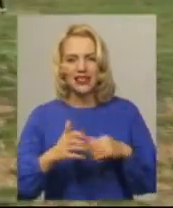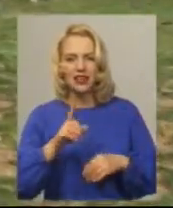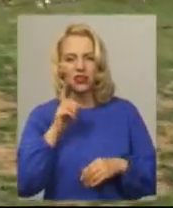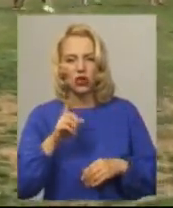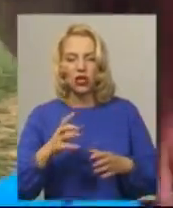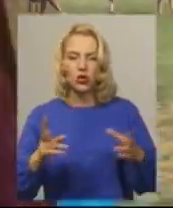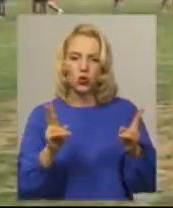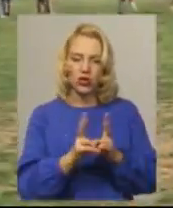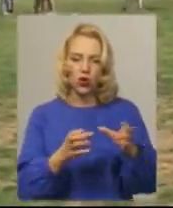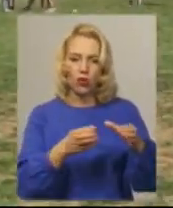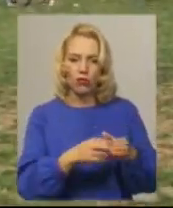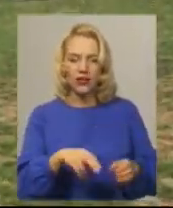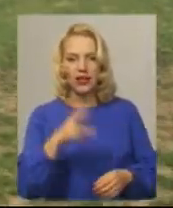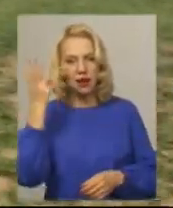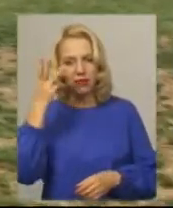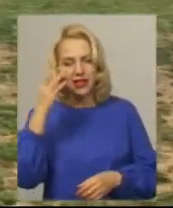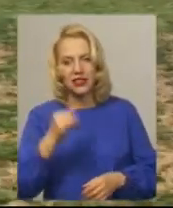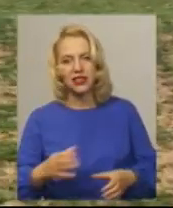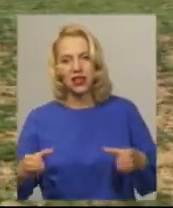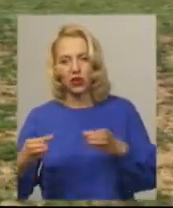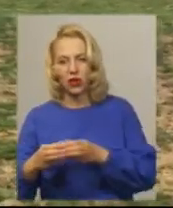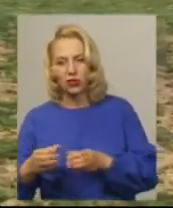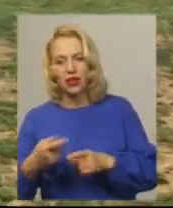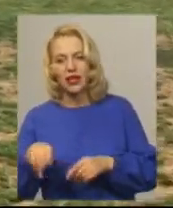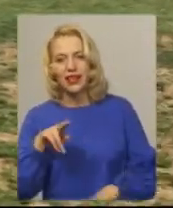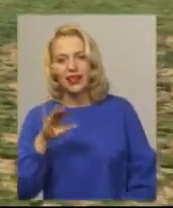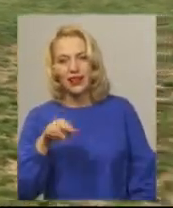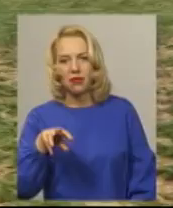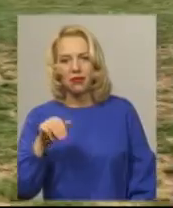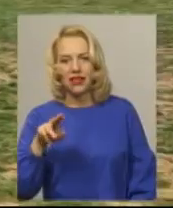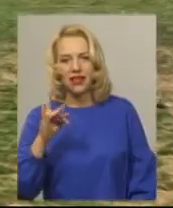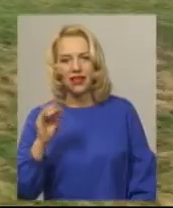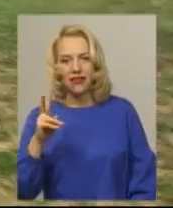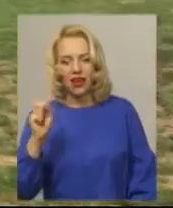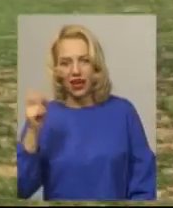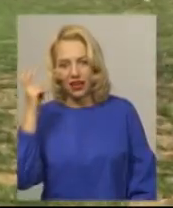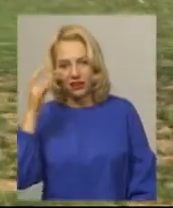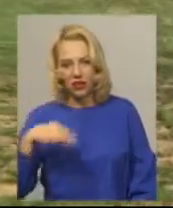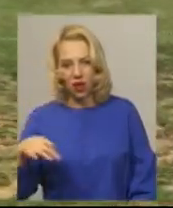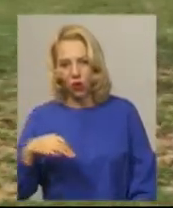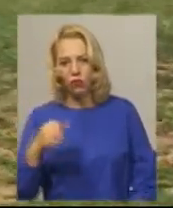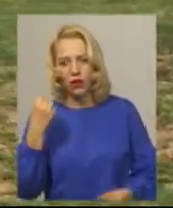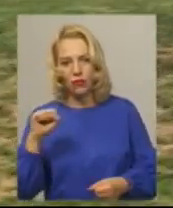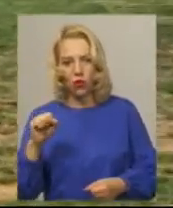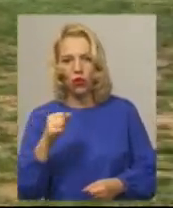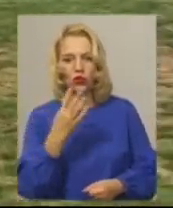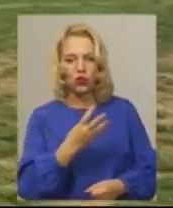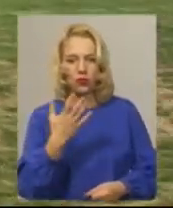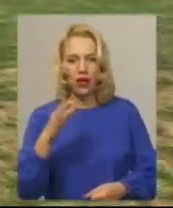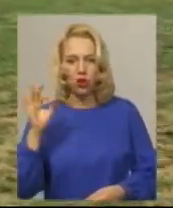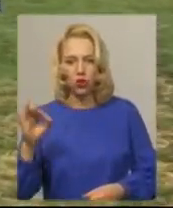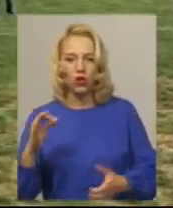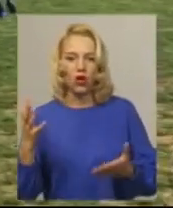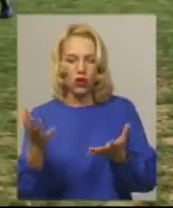команди ДЮСШ номер 1 Хмельницького та Гард з Дмитрівки Київської області. Перемогу з рахунком 45-0 отримали